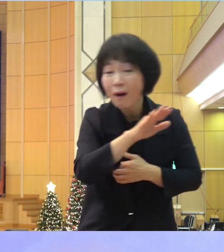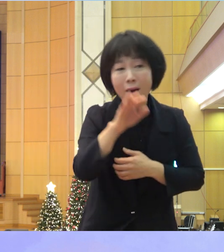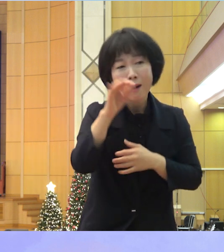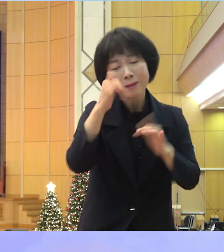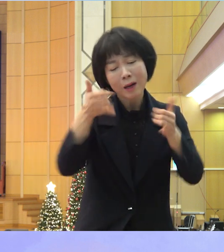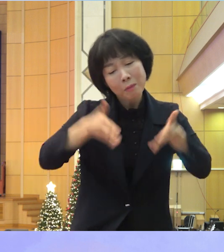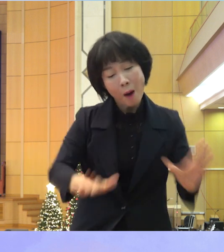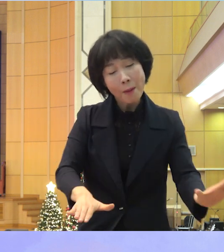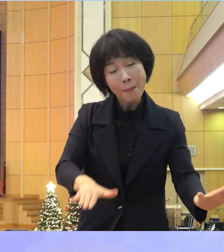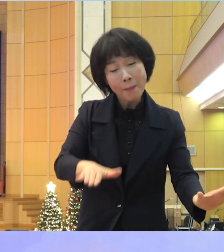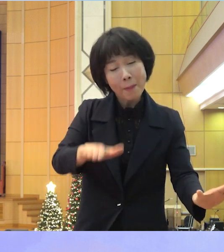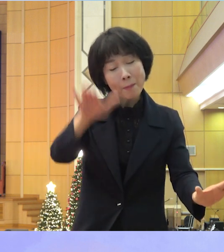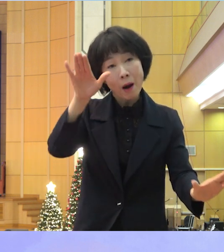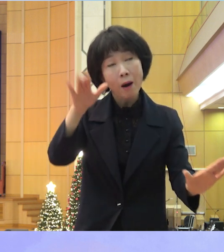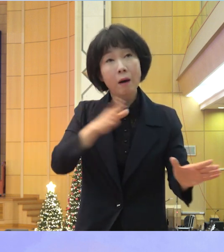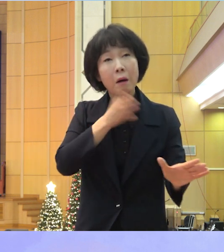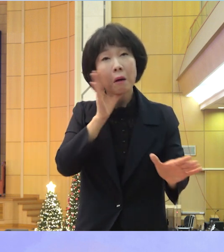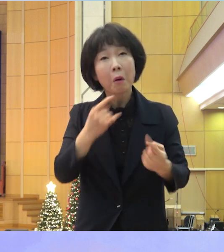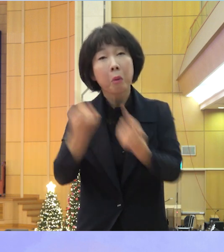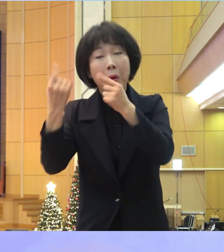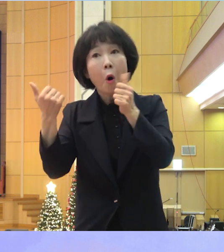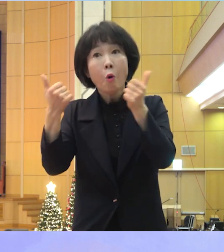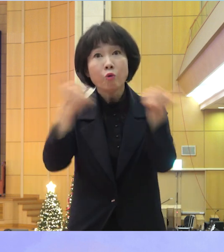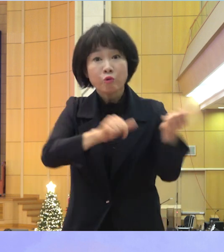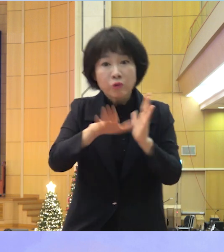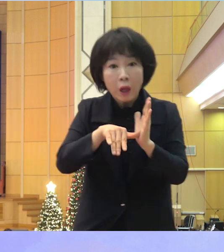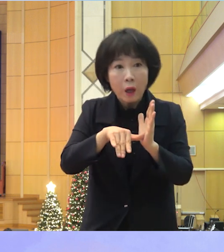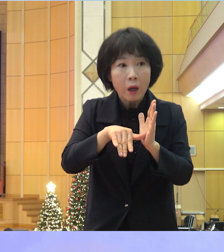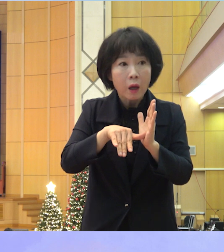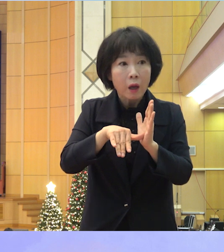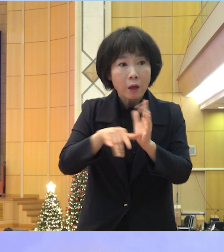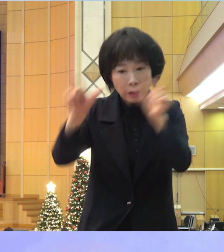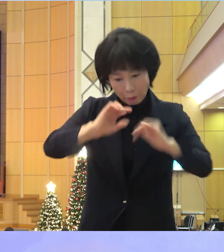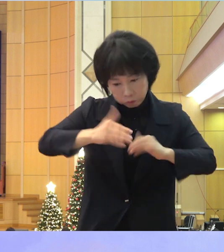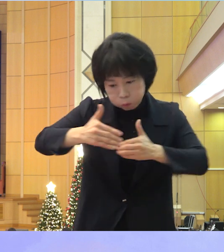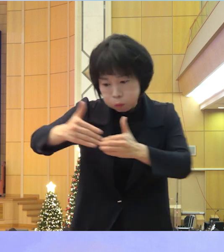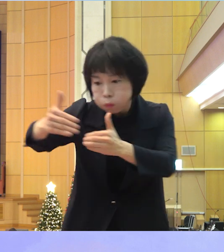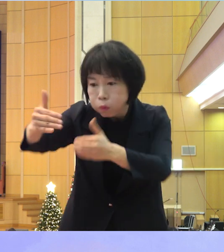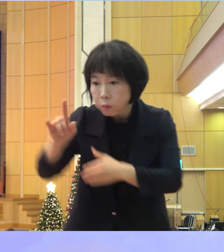살다가 죽게 됐을 때 어떻게 살았든지